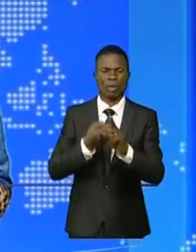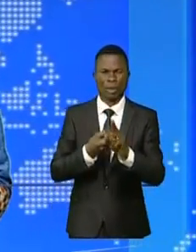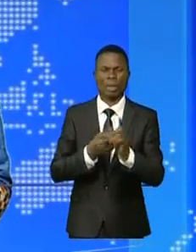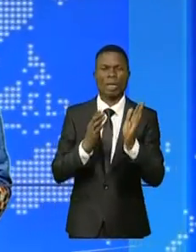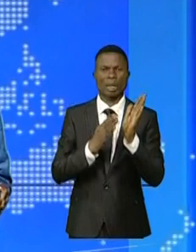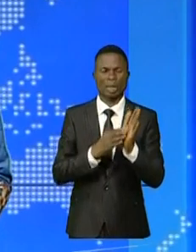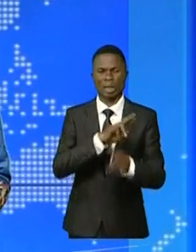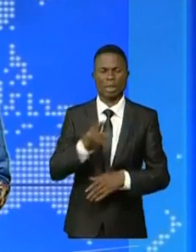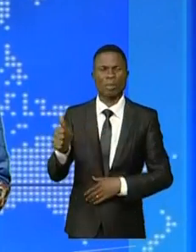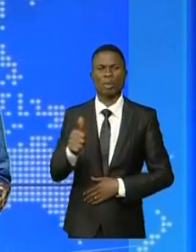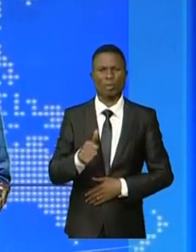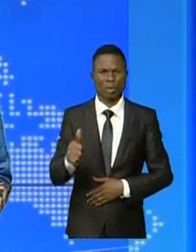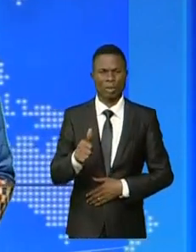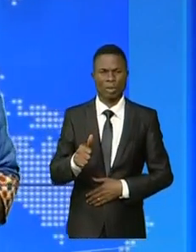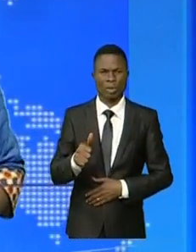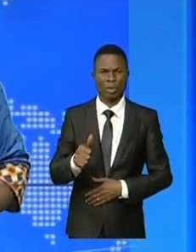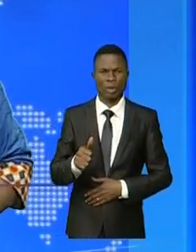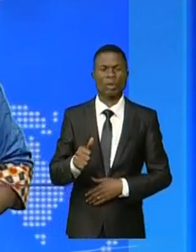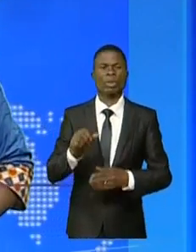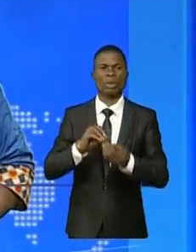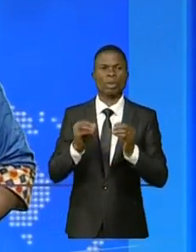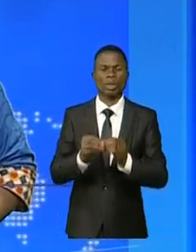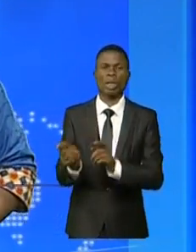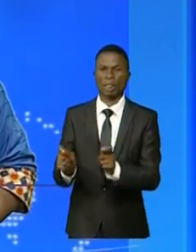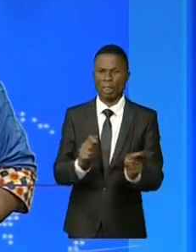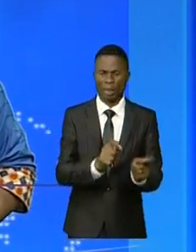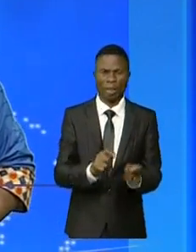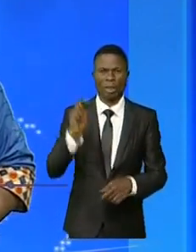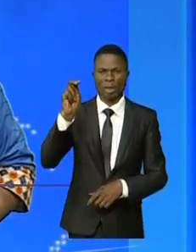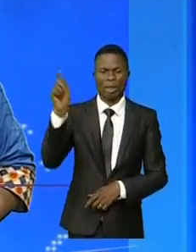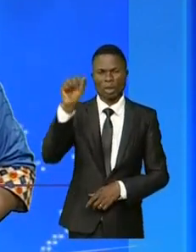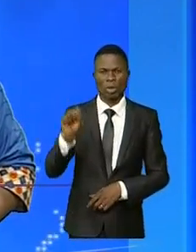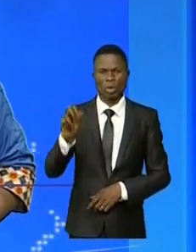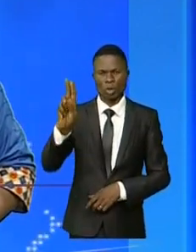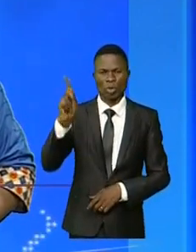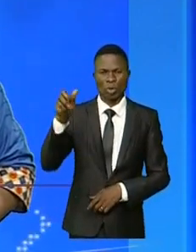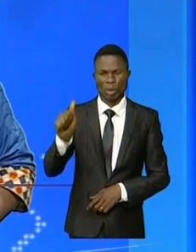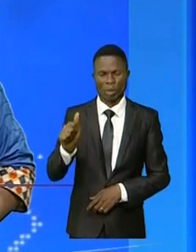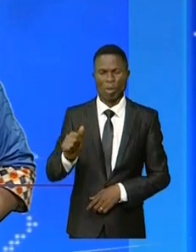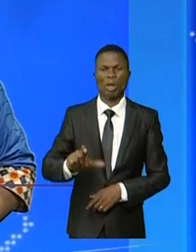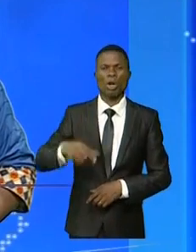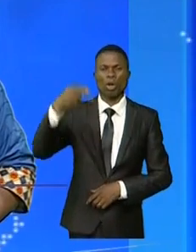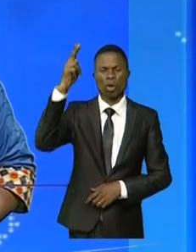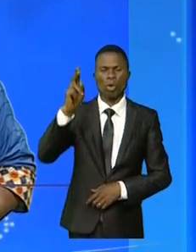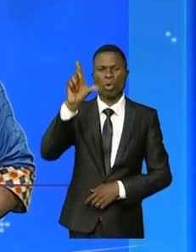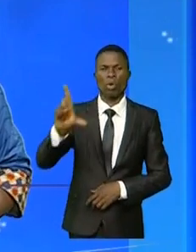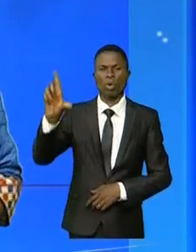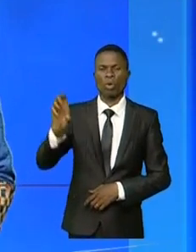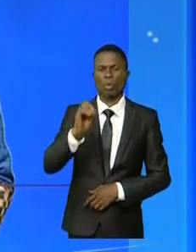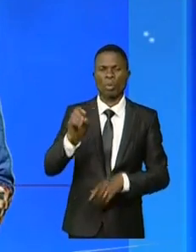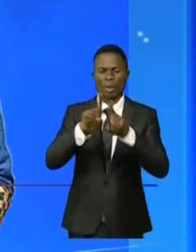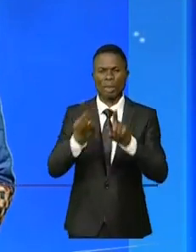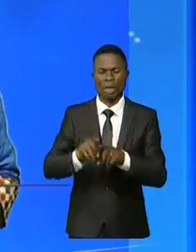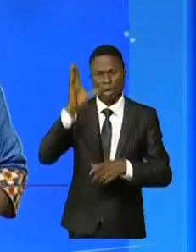mois de septembre 2021. Au nombre de celles-ci, le Tanganyika, le Tchouapa, l'Équateur, le Olomami et le Kwilu. Le détail est donc ce